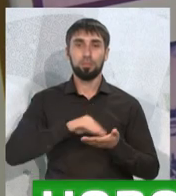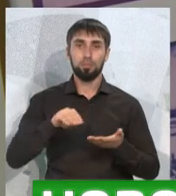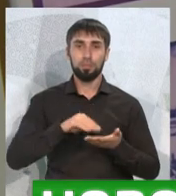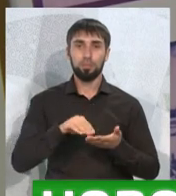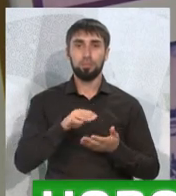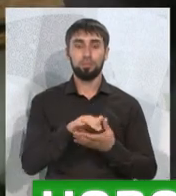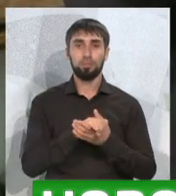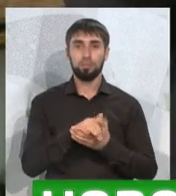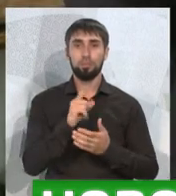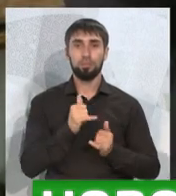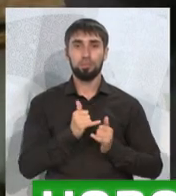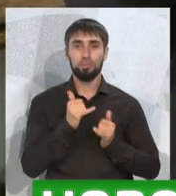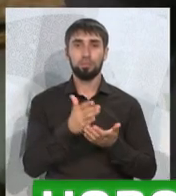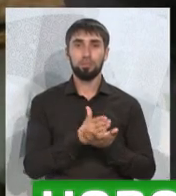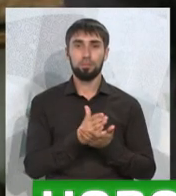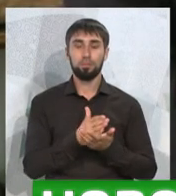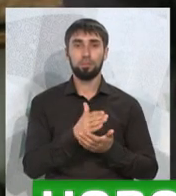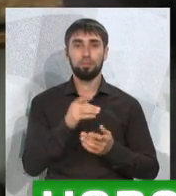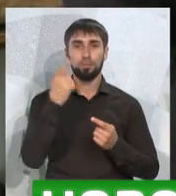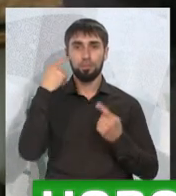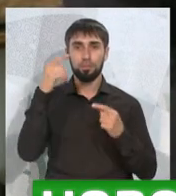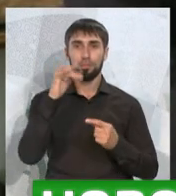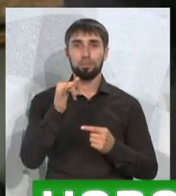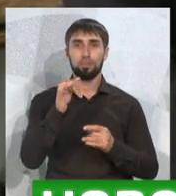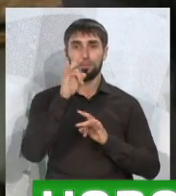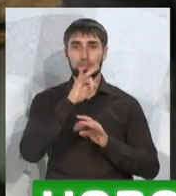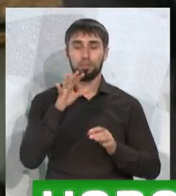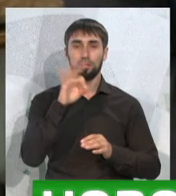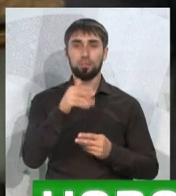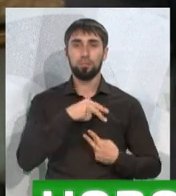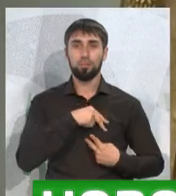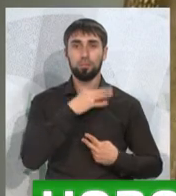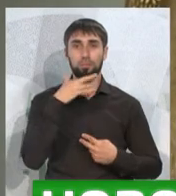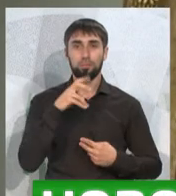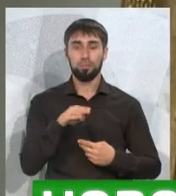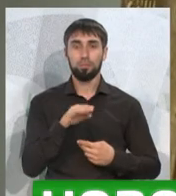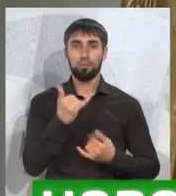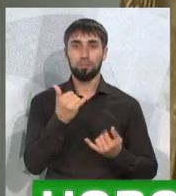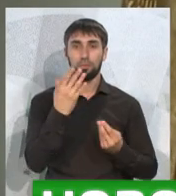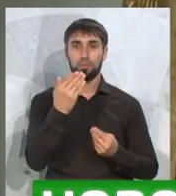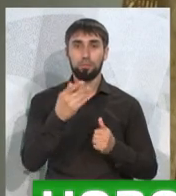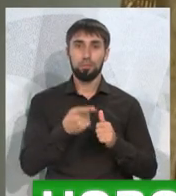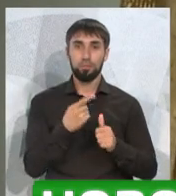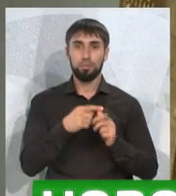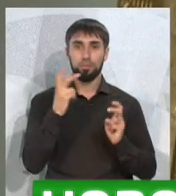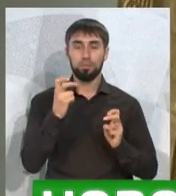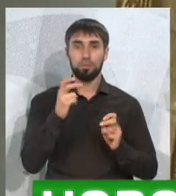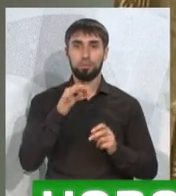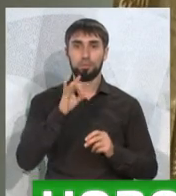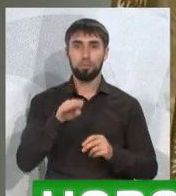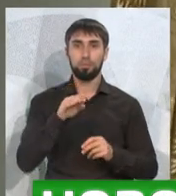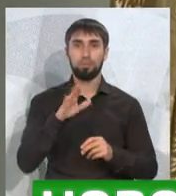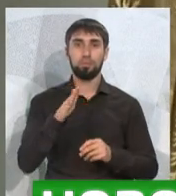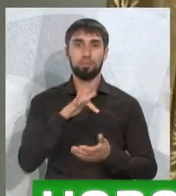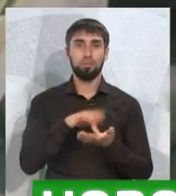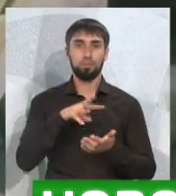орденом дружбы за заслуги в области культуры, искусства и за многолетнюю плодотворную работу. Сегодня его именем назван проспект в столице республики.